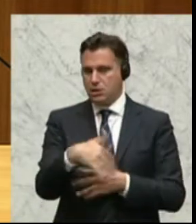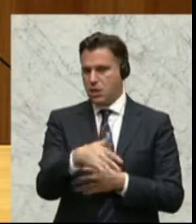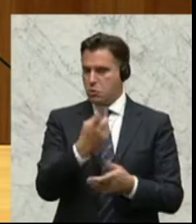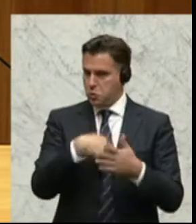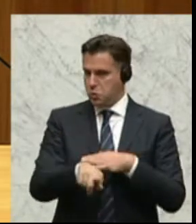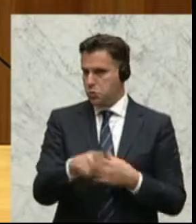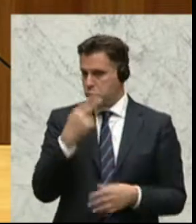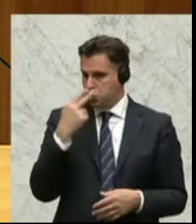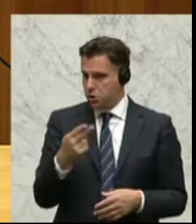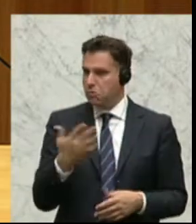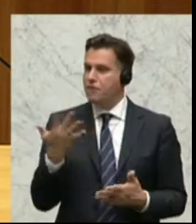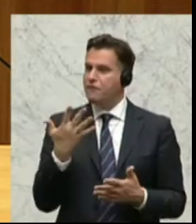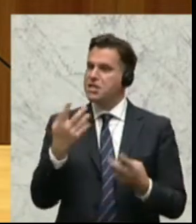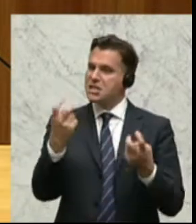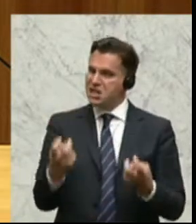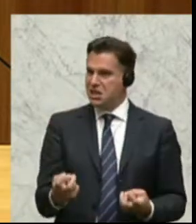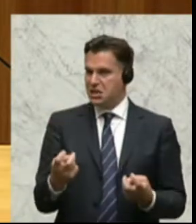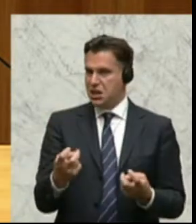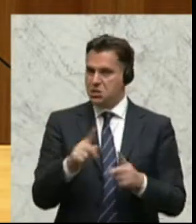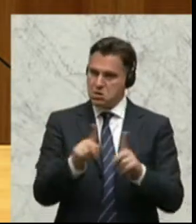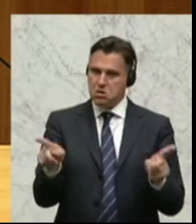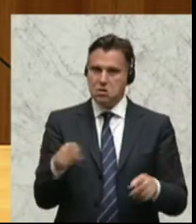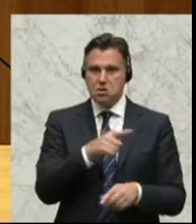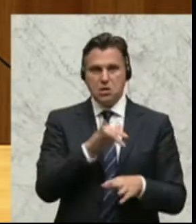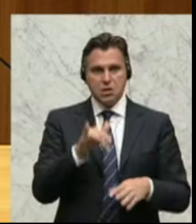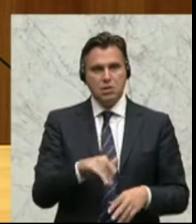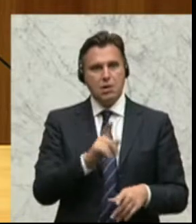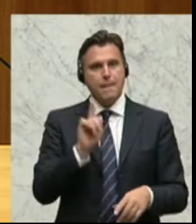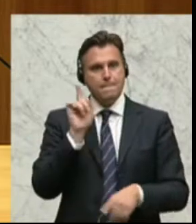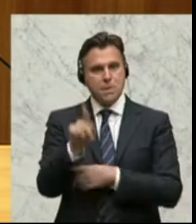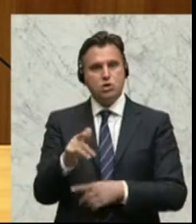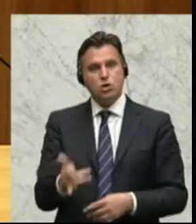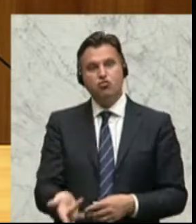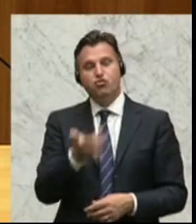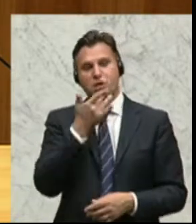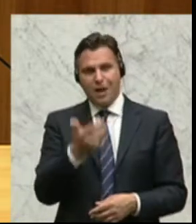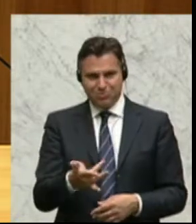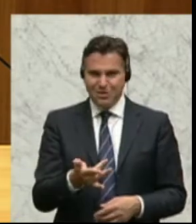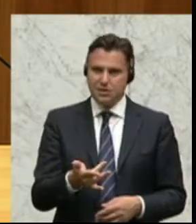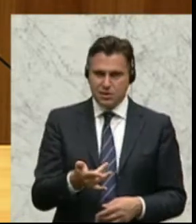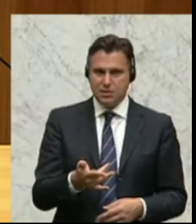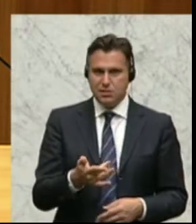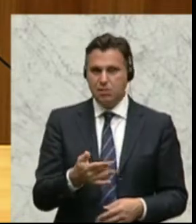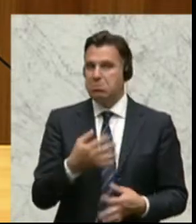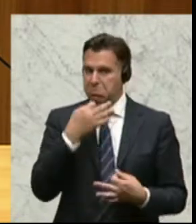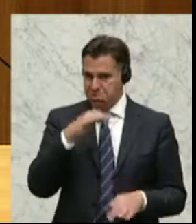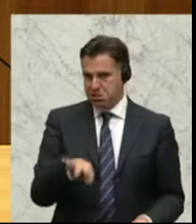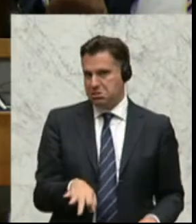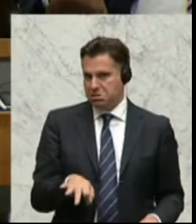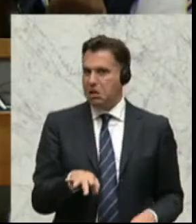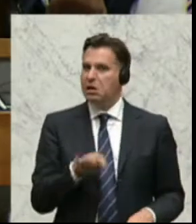wer drinnen ist, oder bestellen Sie sich einen ordentlichen Schlegowitz. Vielleicht ist dann das Ihre eigenen Erzählungen auch leichter ertragbar,